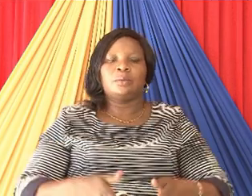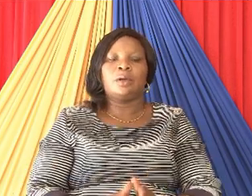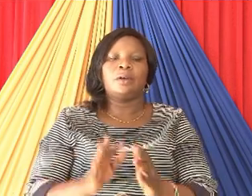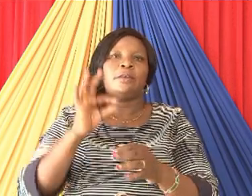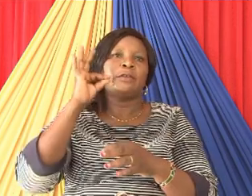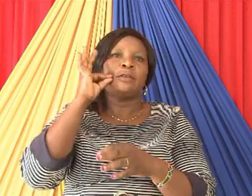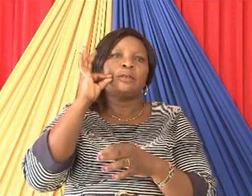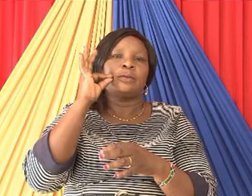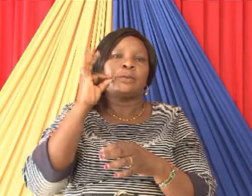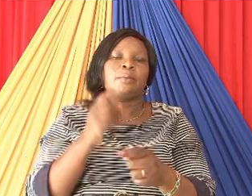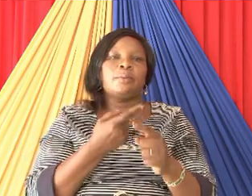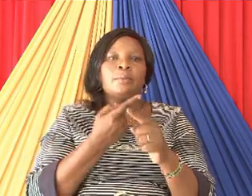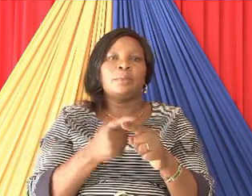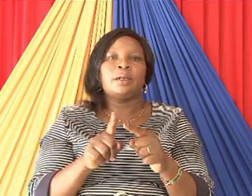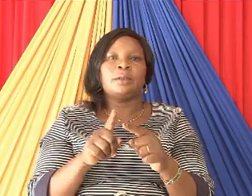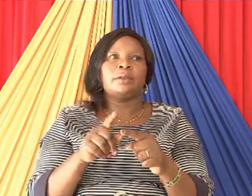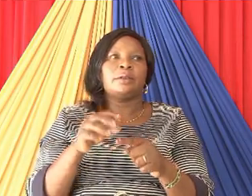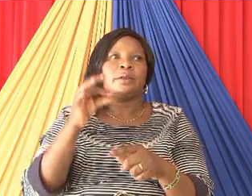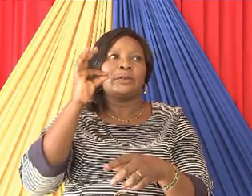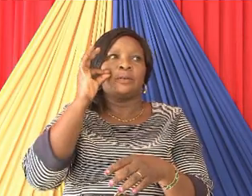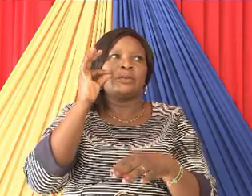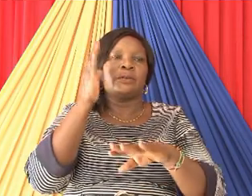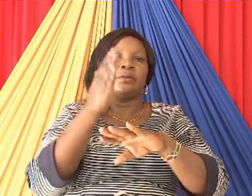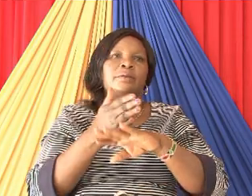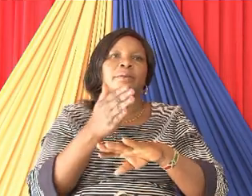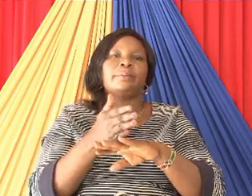Nao ukazaa mzabibu.